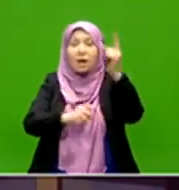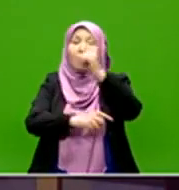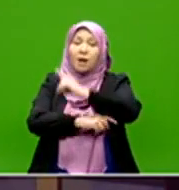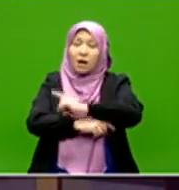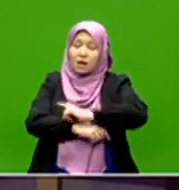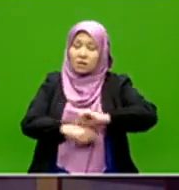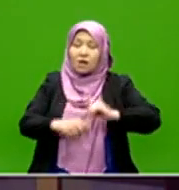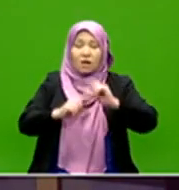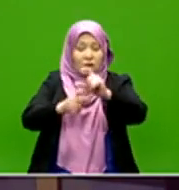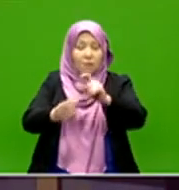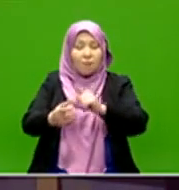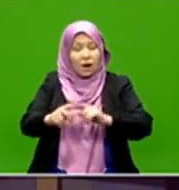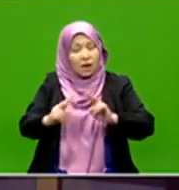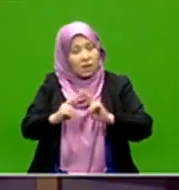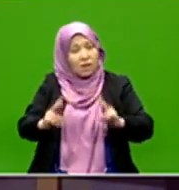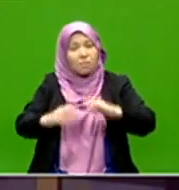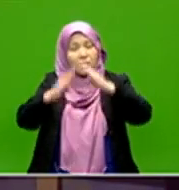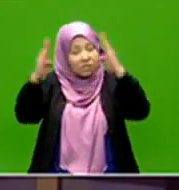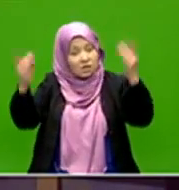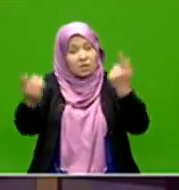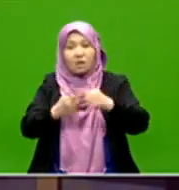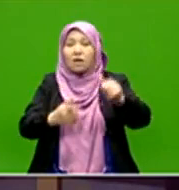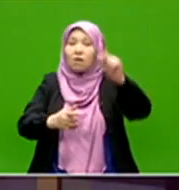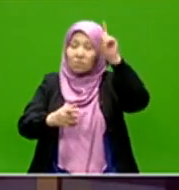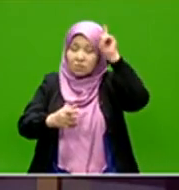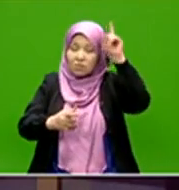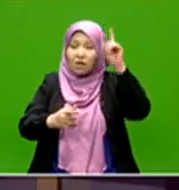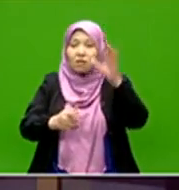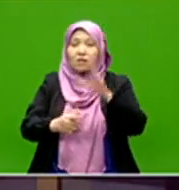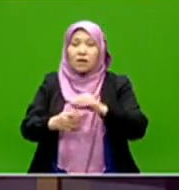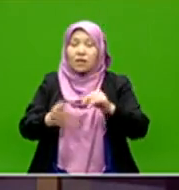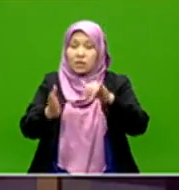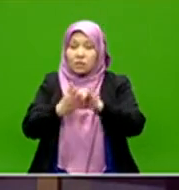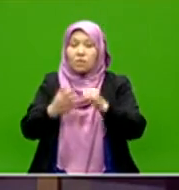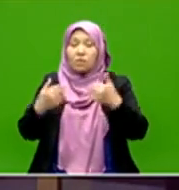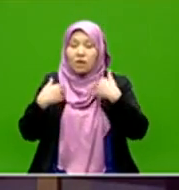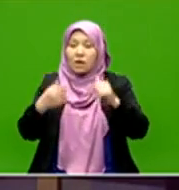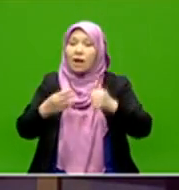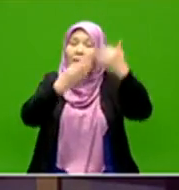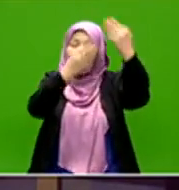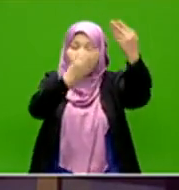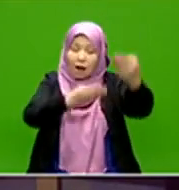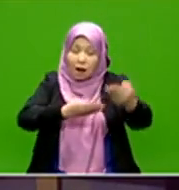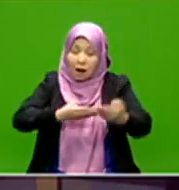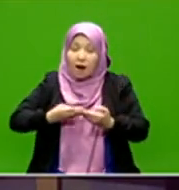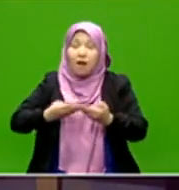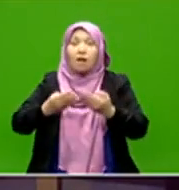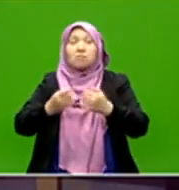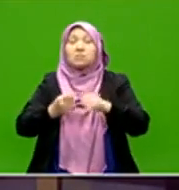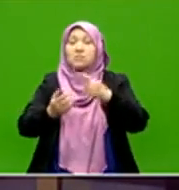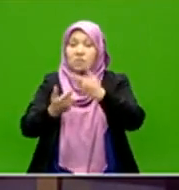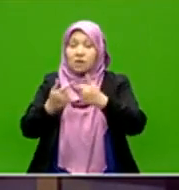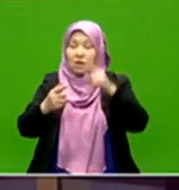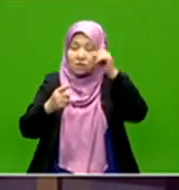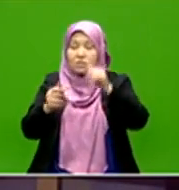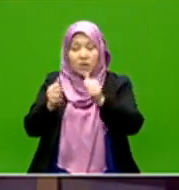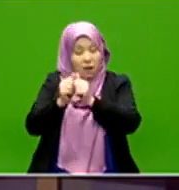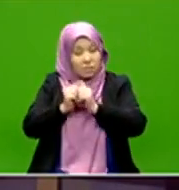hadiah paling besar daripada Allah, ihdinas siratal mustaqim, namanya adalah hidayah. Jadi itu sebabnya sama-sama kita nak